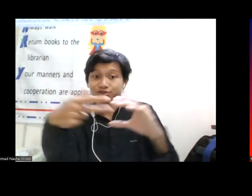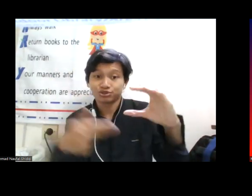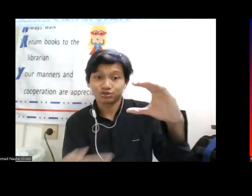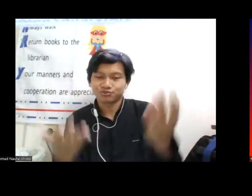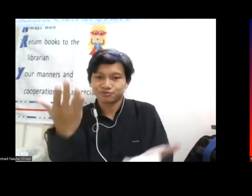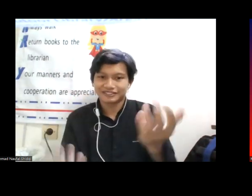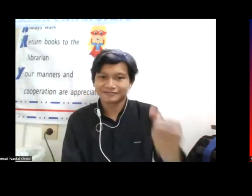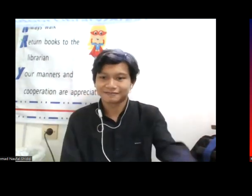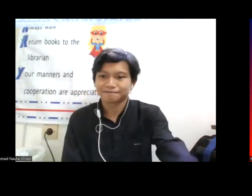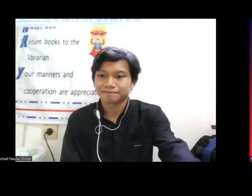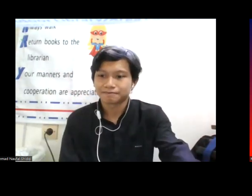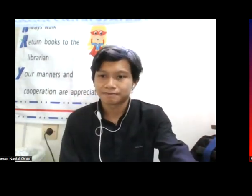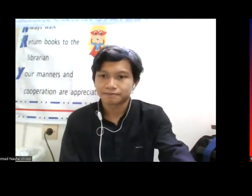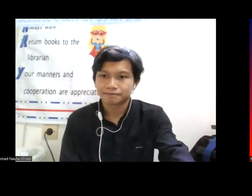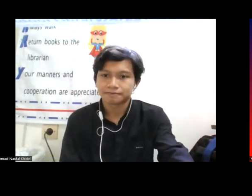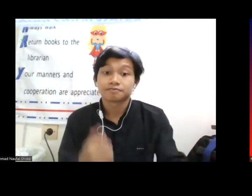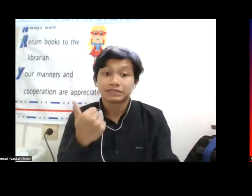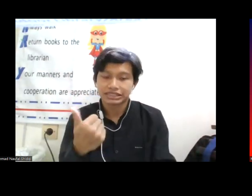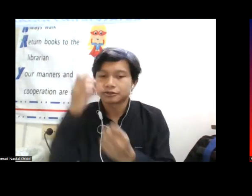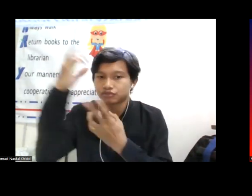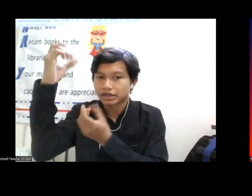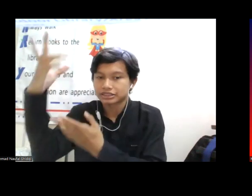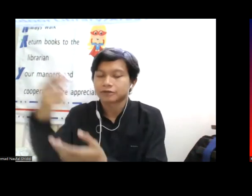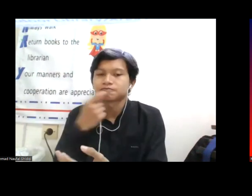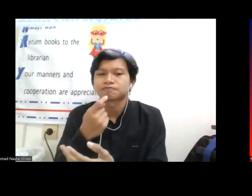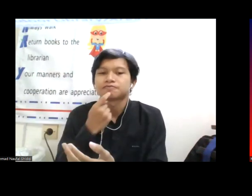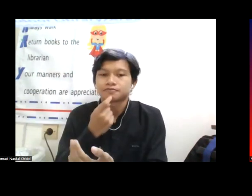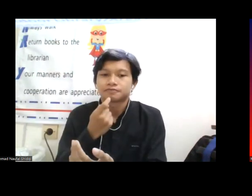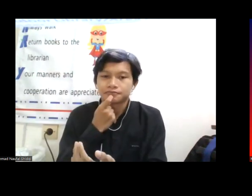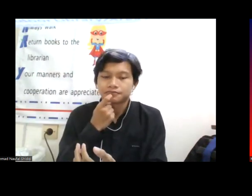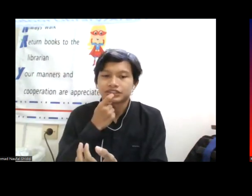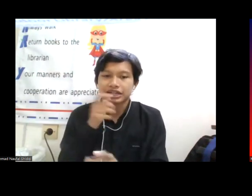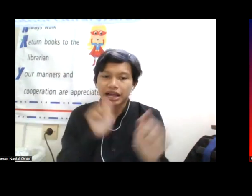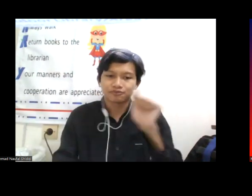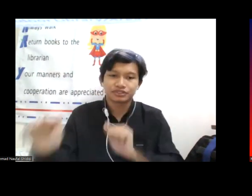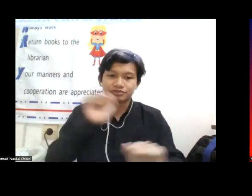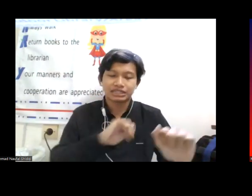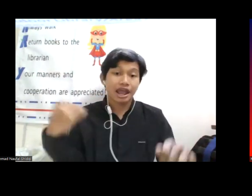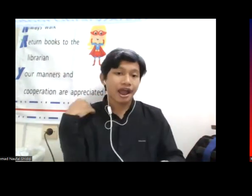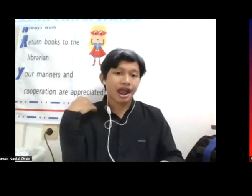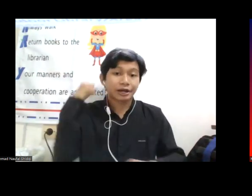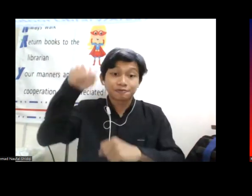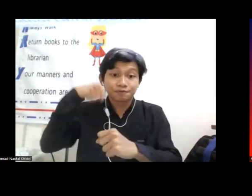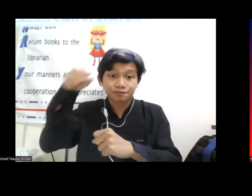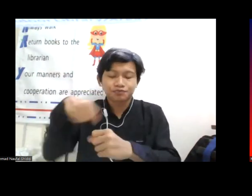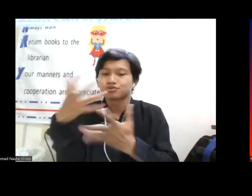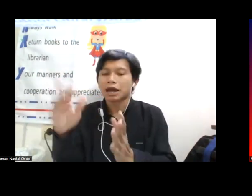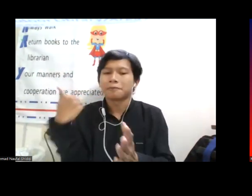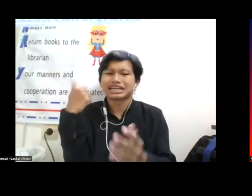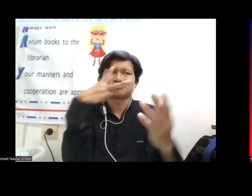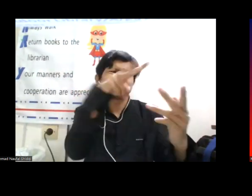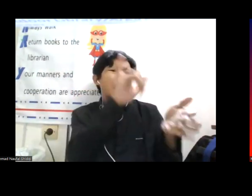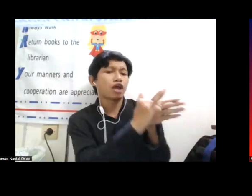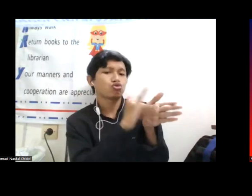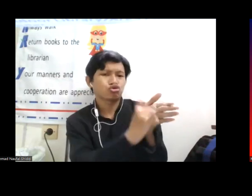live sebelum acara ini berakhir bisa diinformasikan bahwa kegiatan ini ada rekamannya kemudian rekamannya juga dapat dilihat kembali